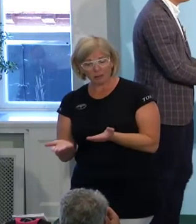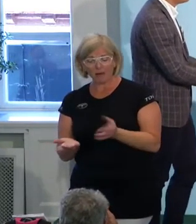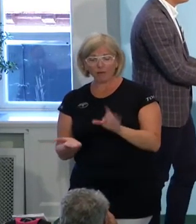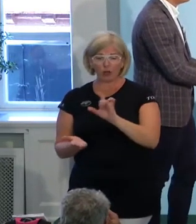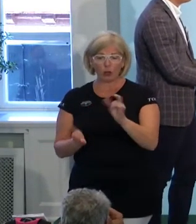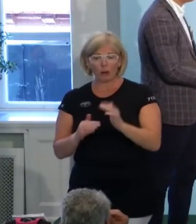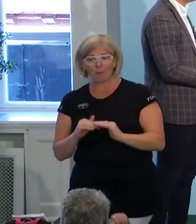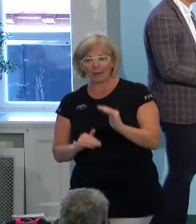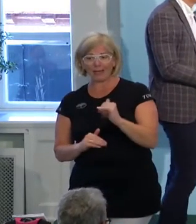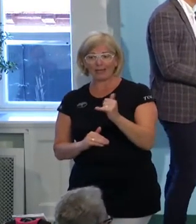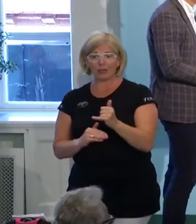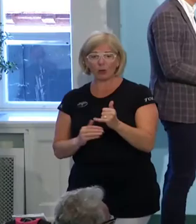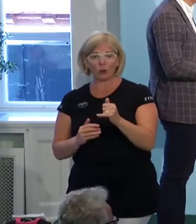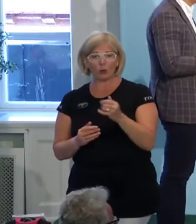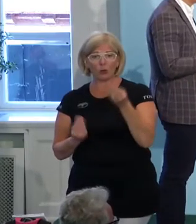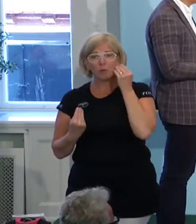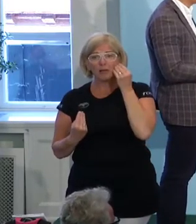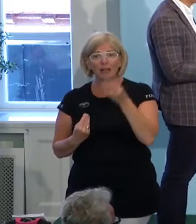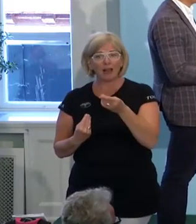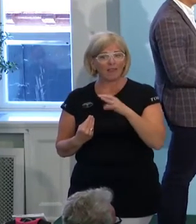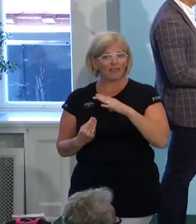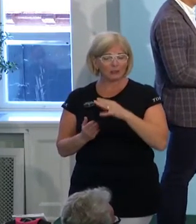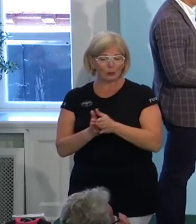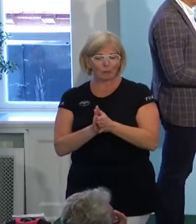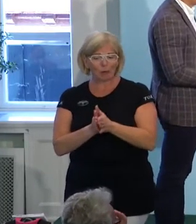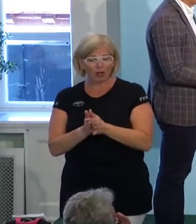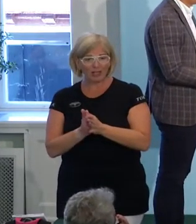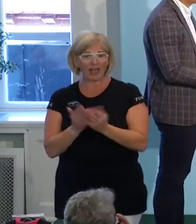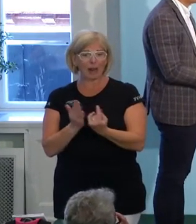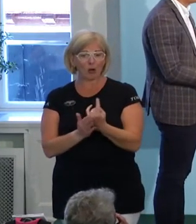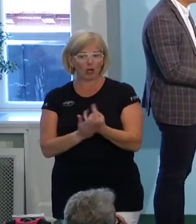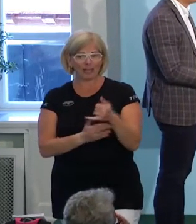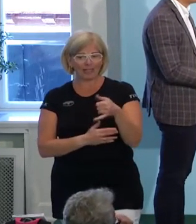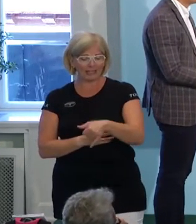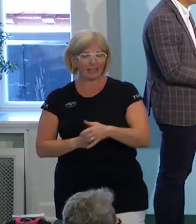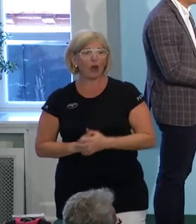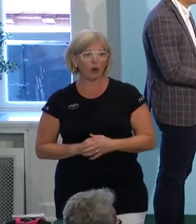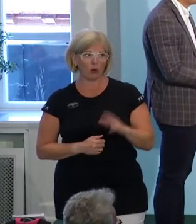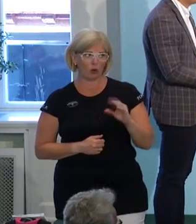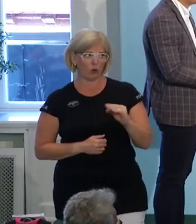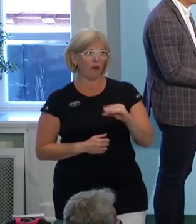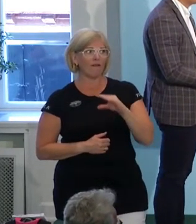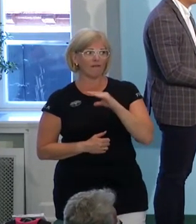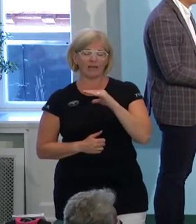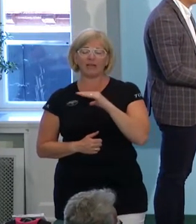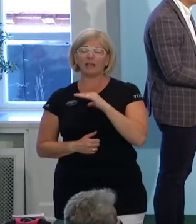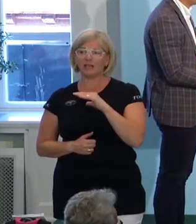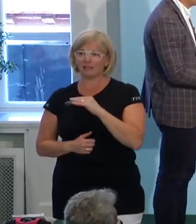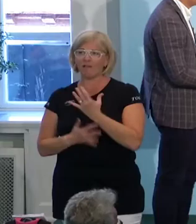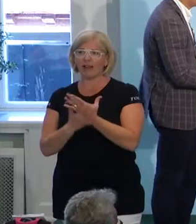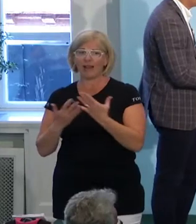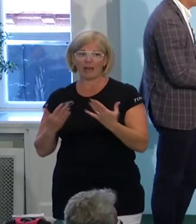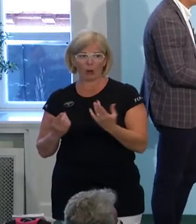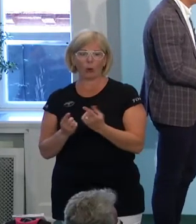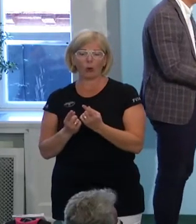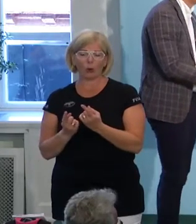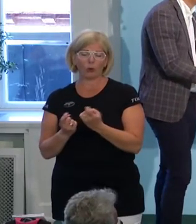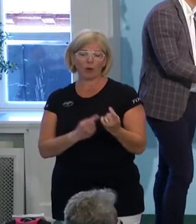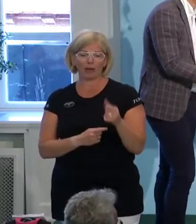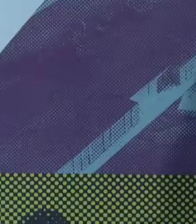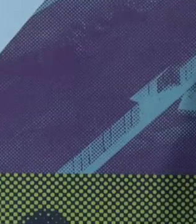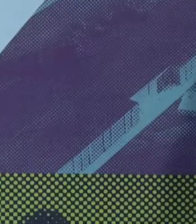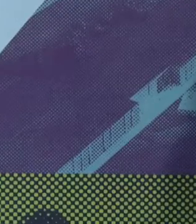egna utbildningar. Finns det något utmaningar och möjligheter med det, tänker jag? Ja, det finns flera utmaningar med det. Det beror ju